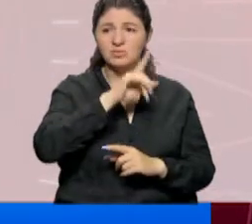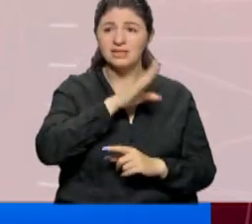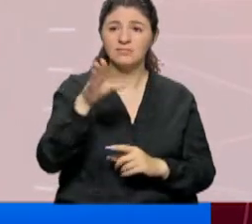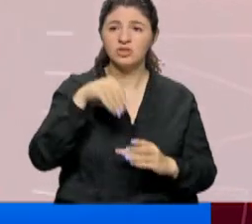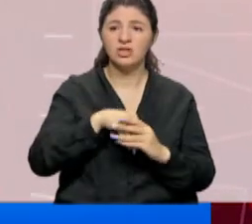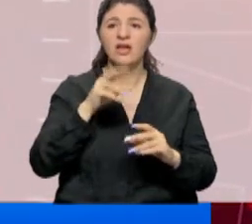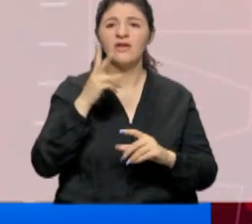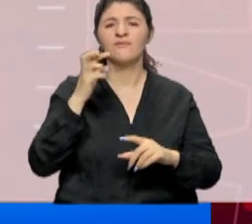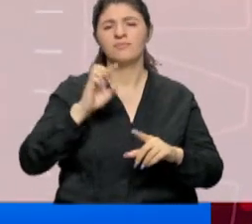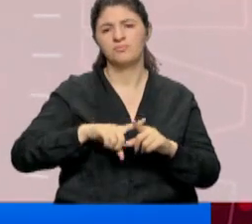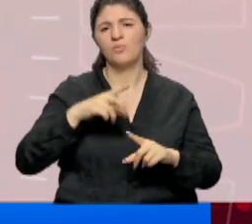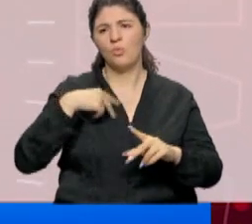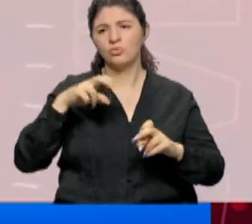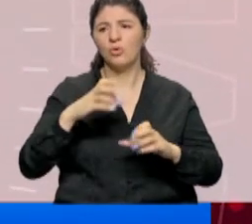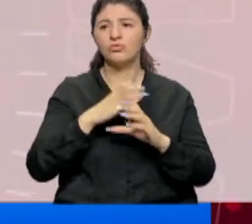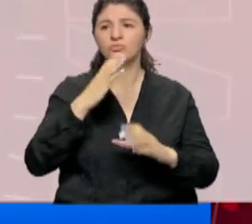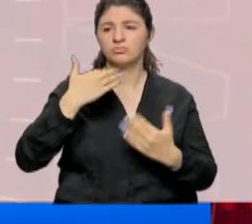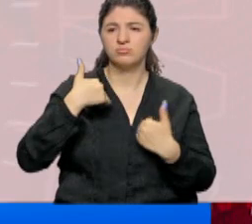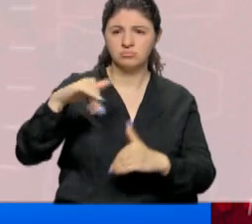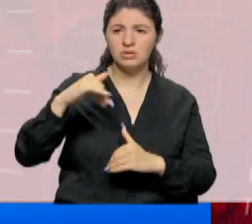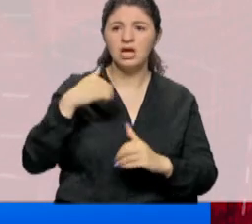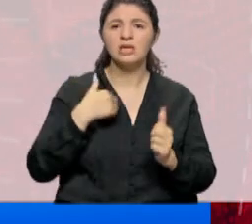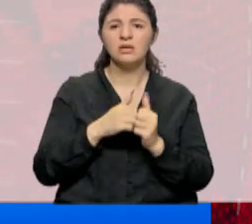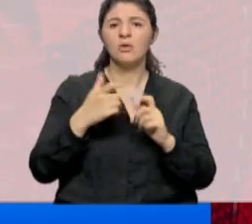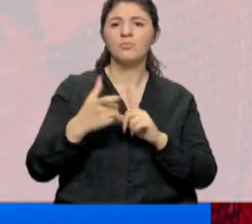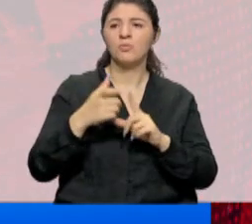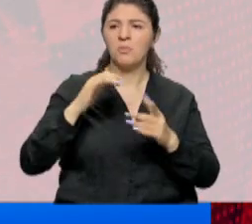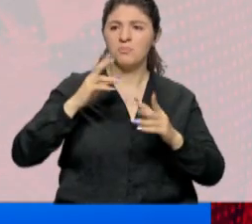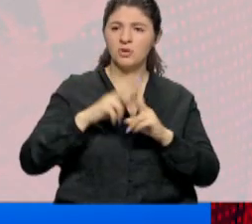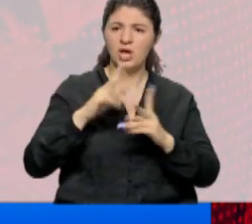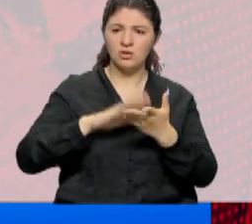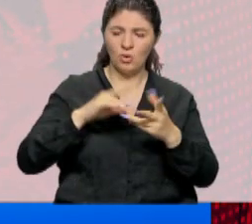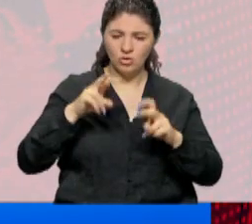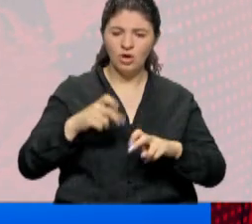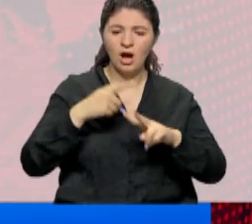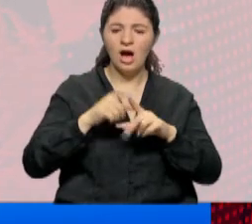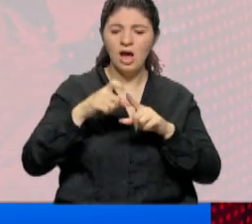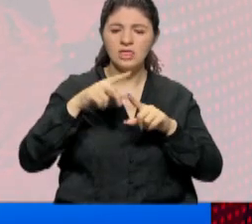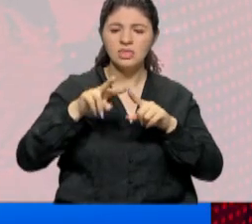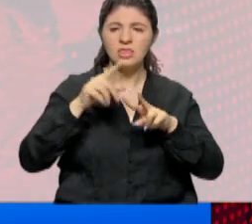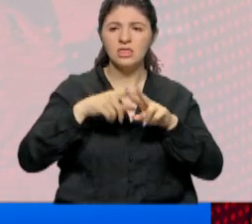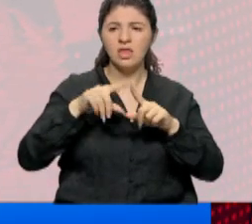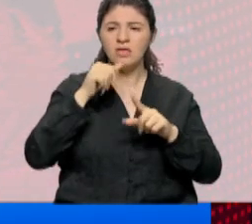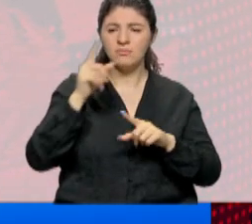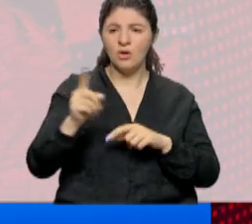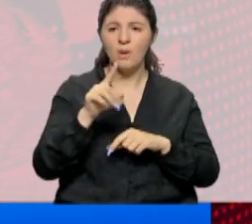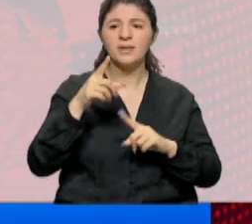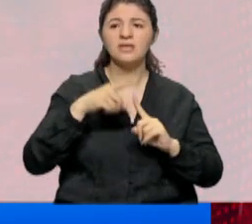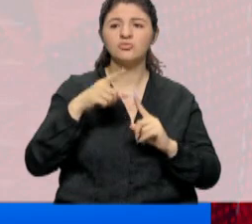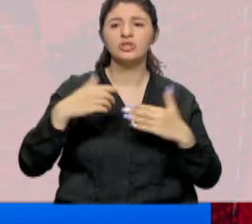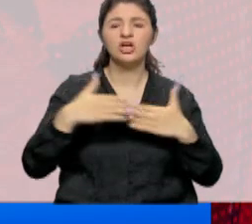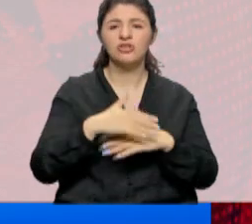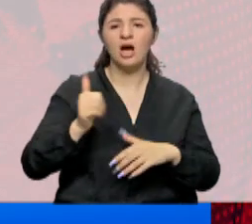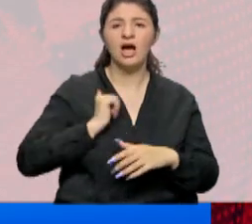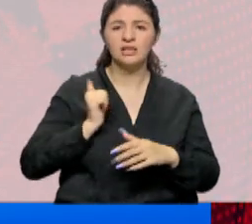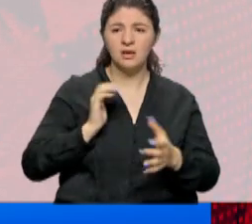İstanbul'a gitmek üzere video oturuyordum otobüse çağırdık yanımda koruma polisi arkadaşlarla otururken Adnan Tanrıverdi geldi 15 Temmuz